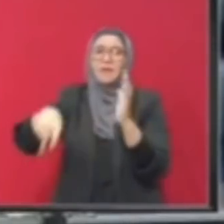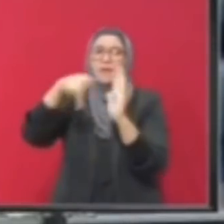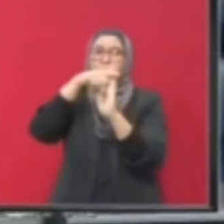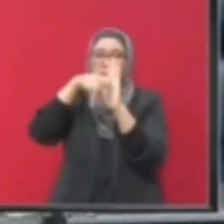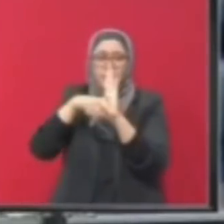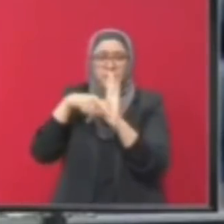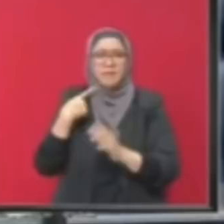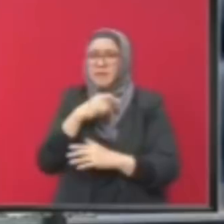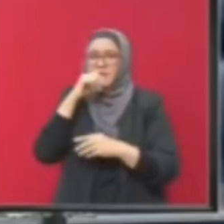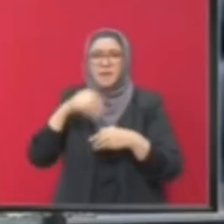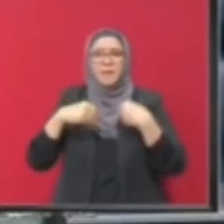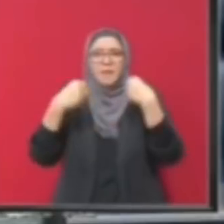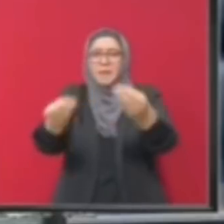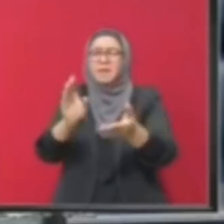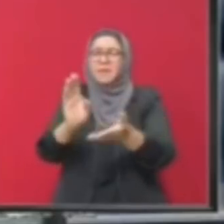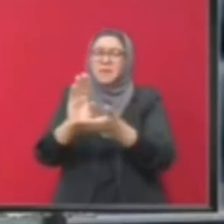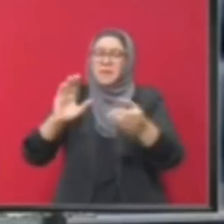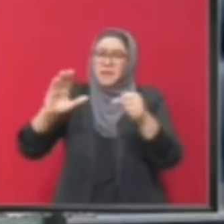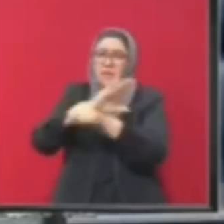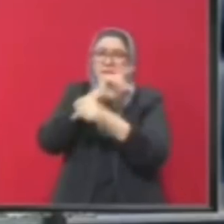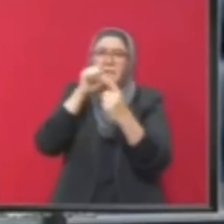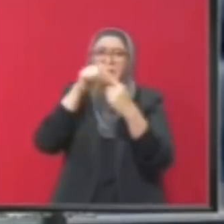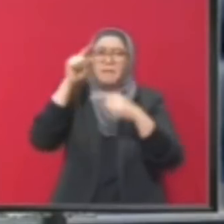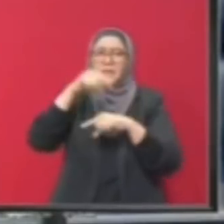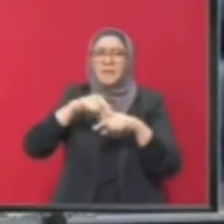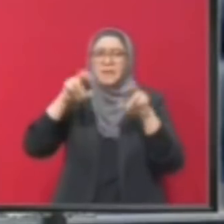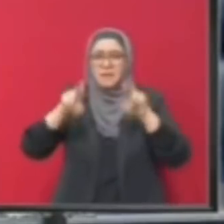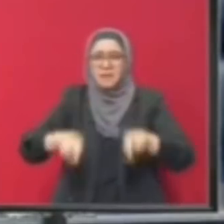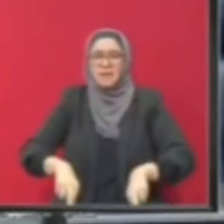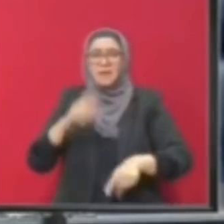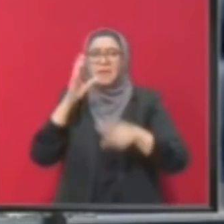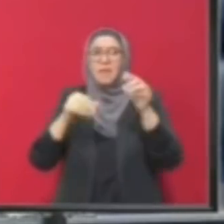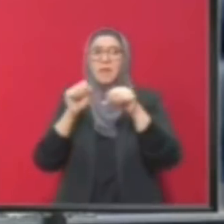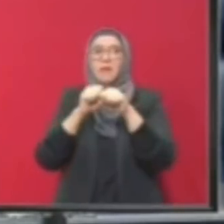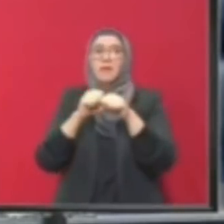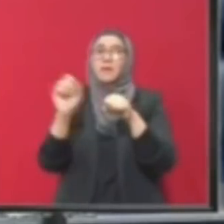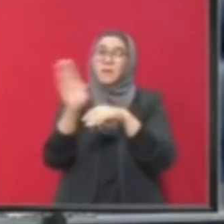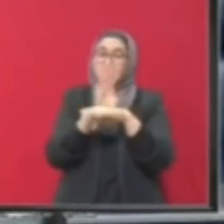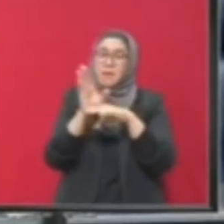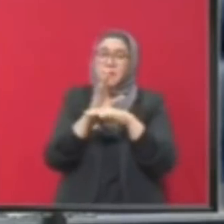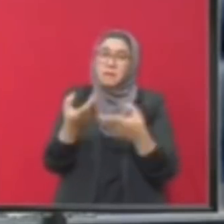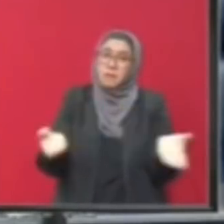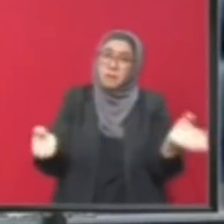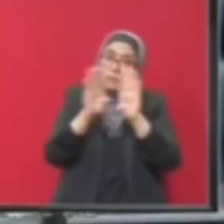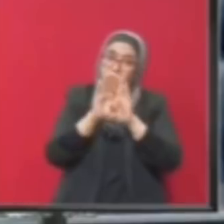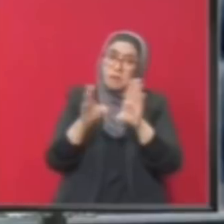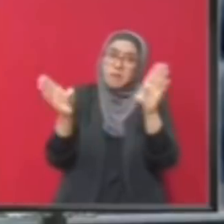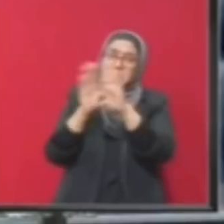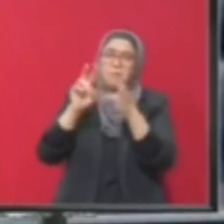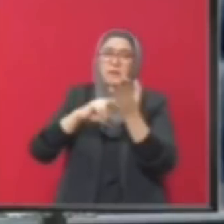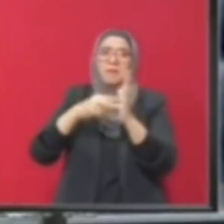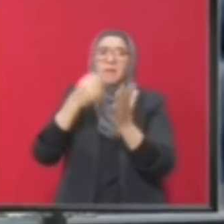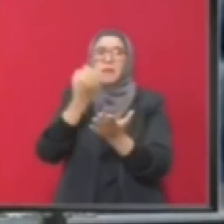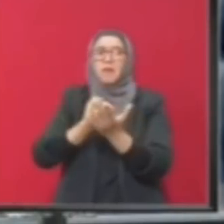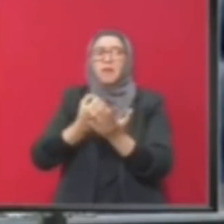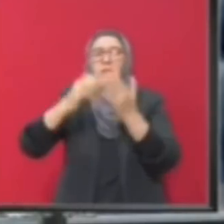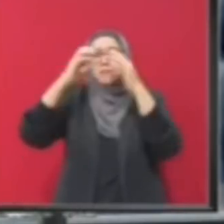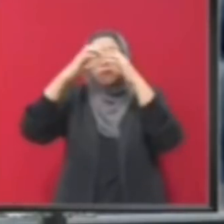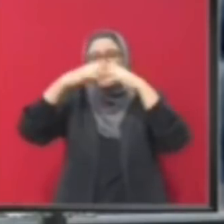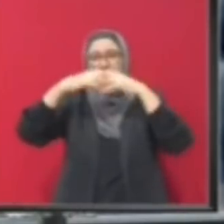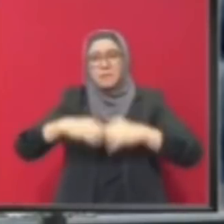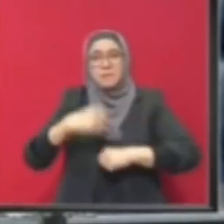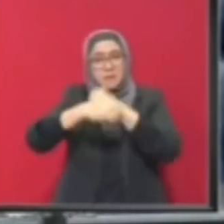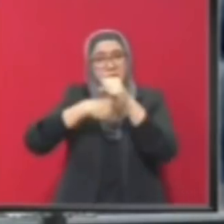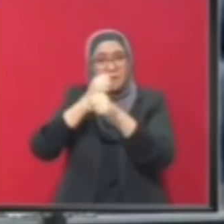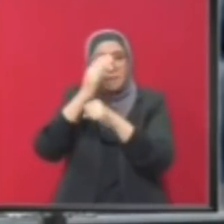bantuan secukupnya kepada rakyat. Dan jika syarikat mula tergulung tikar, ekonomi akan merosot tahun hadapan. Ini akan menjadi